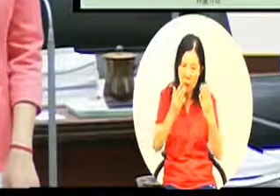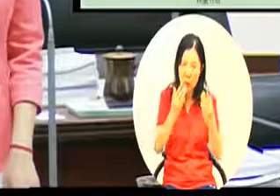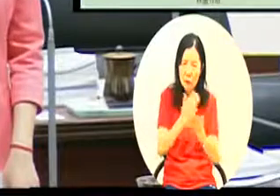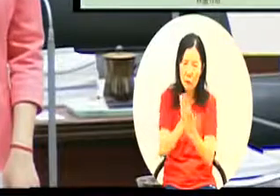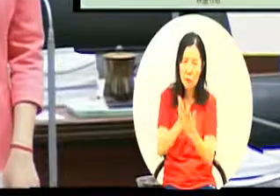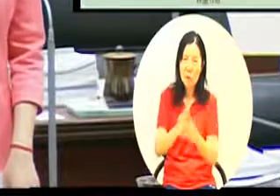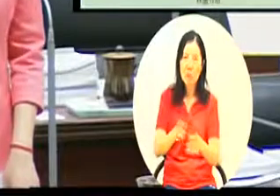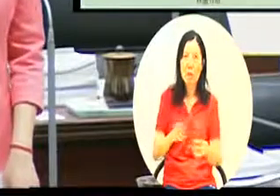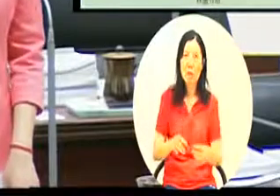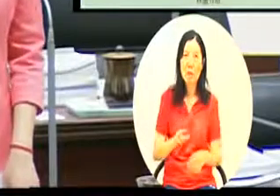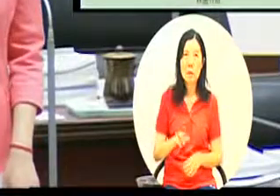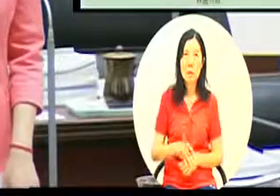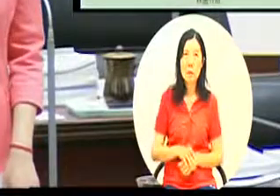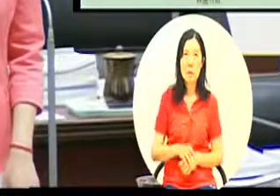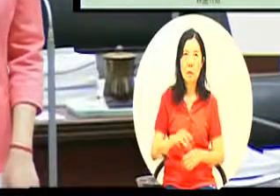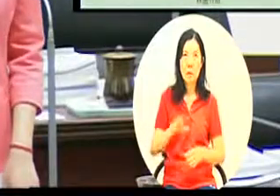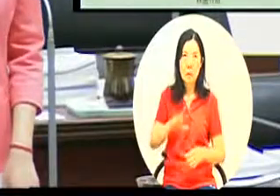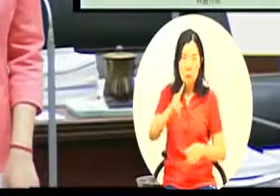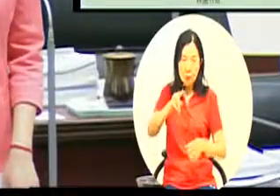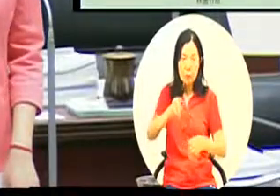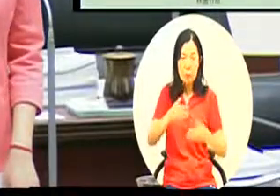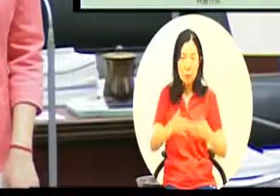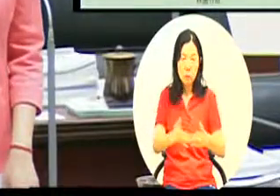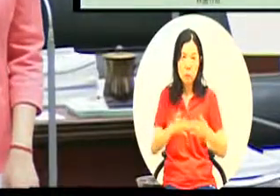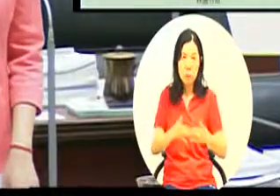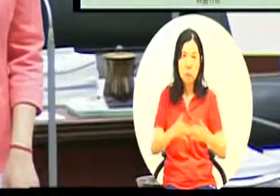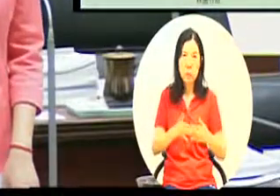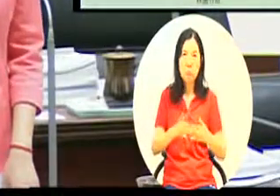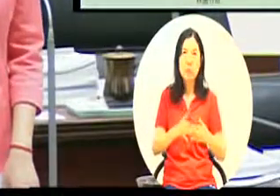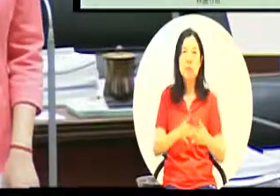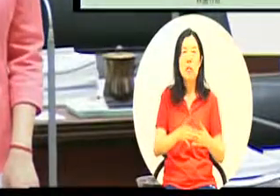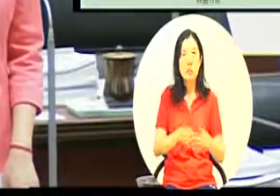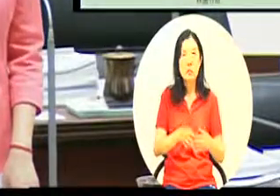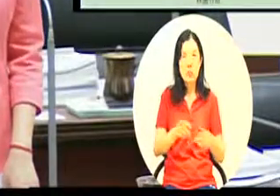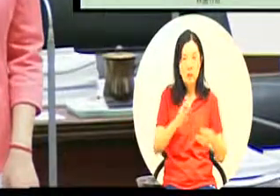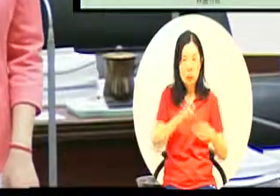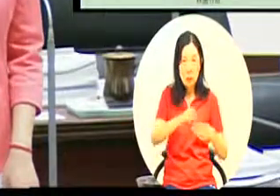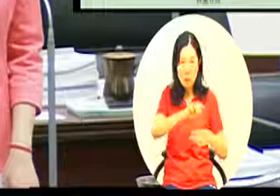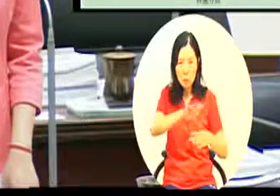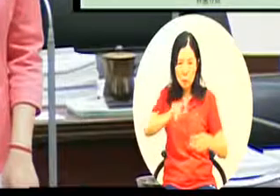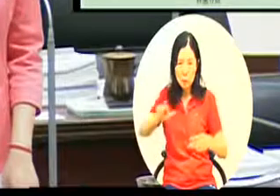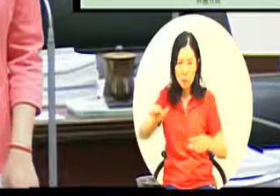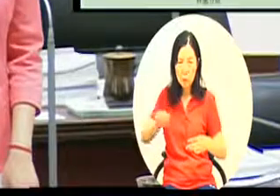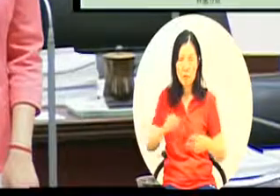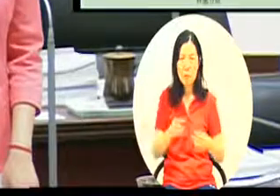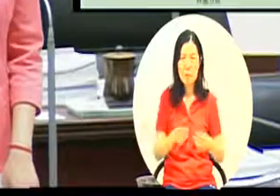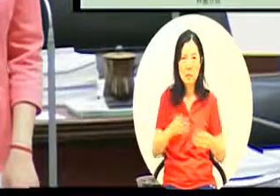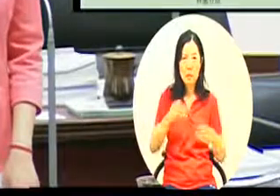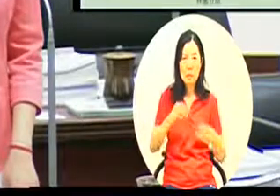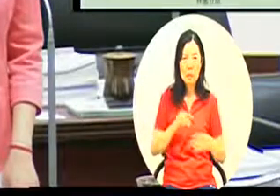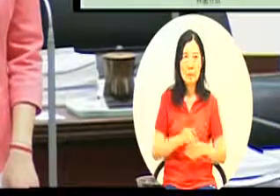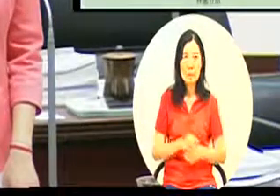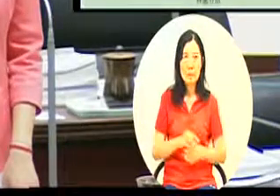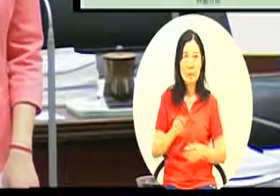个要件呢，就是我们的工具。所以我想请我们交通局长